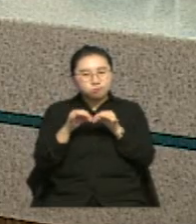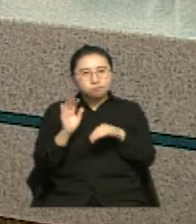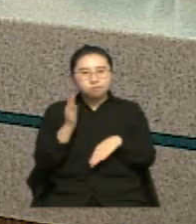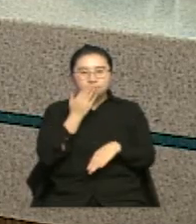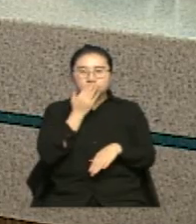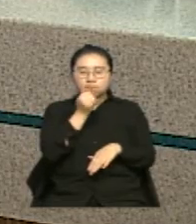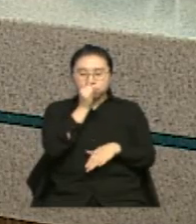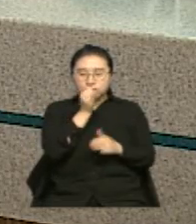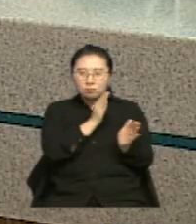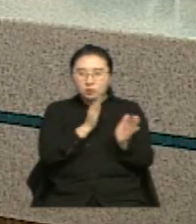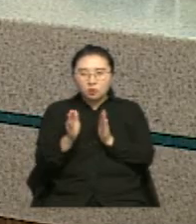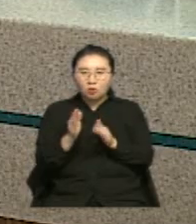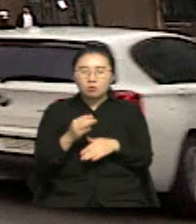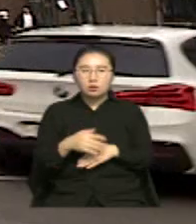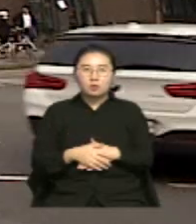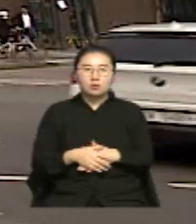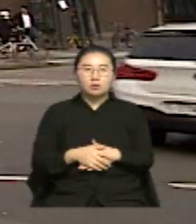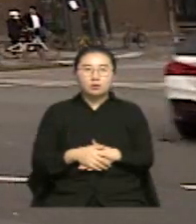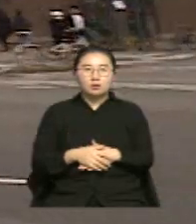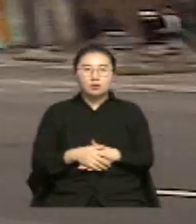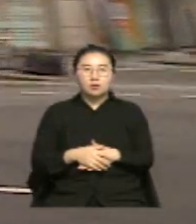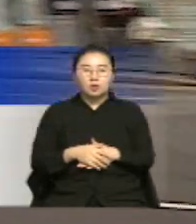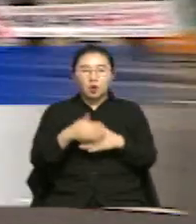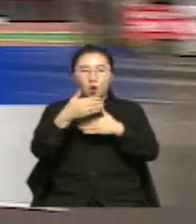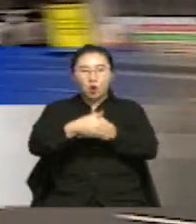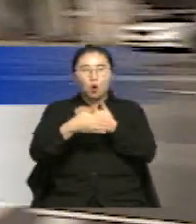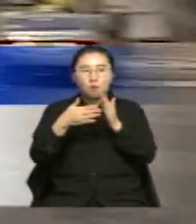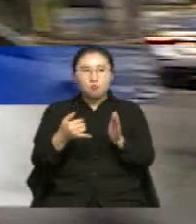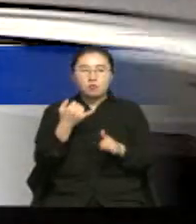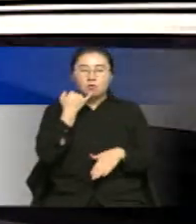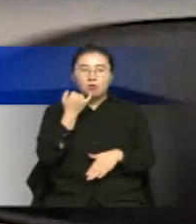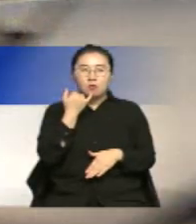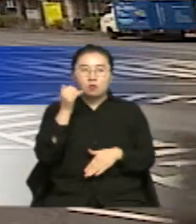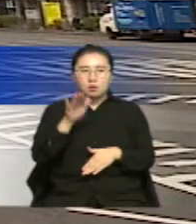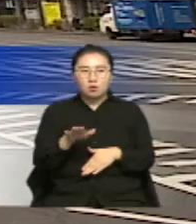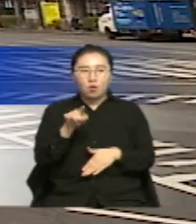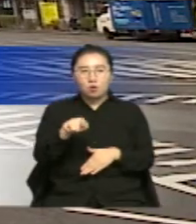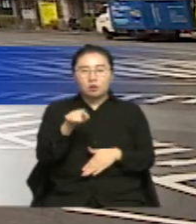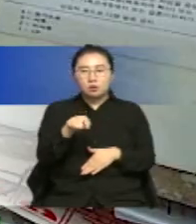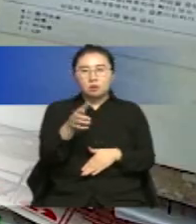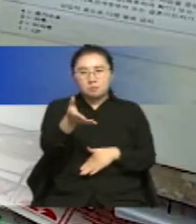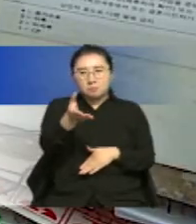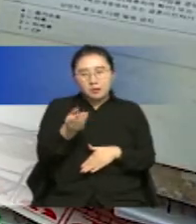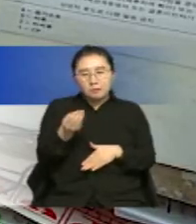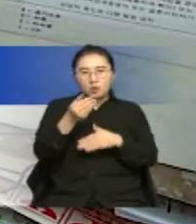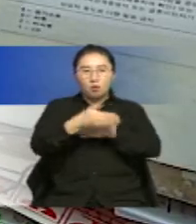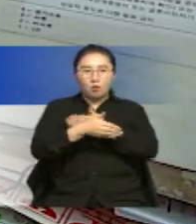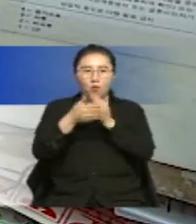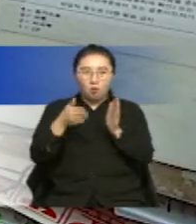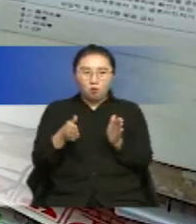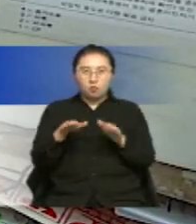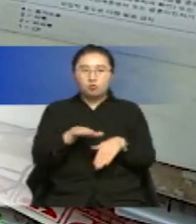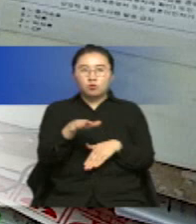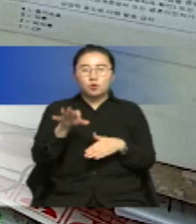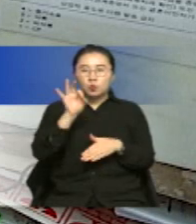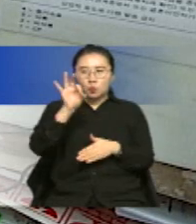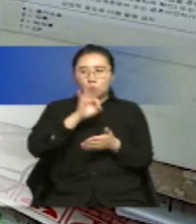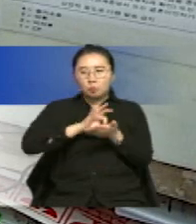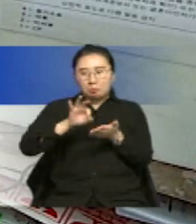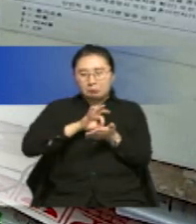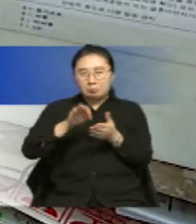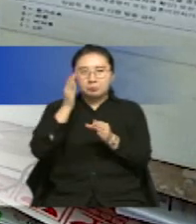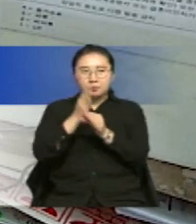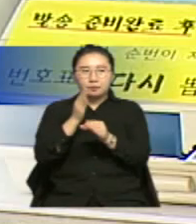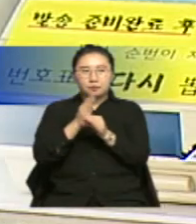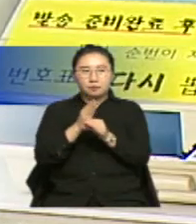임차국 정리가 먼저였던 겁니다. 우체국 건물이면 괜찮은데, 네. 거기가 임차국에 저희가 돈